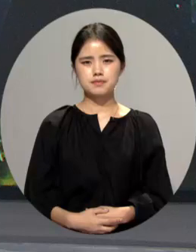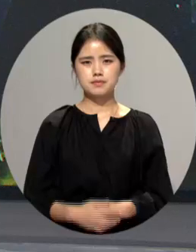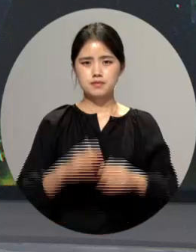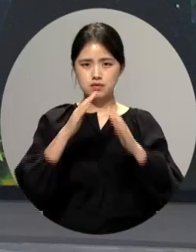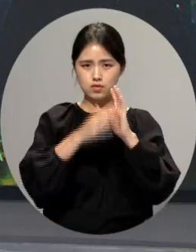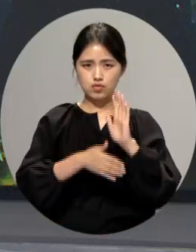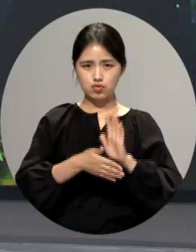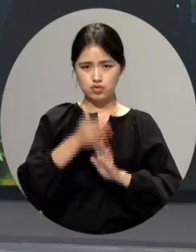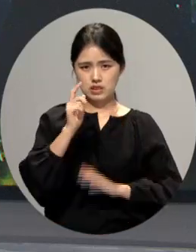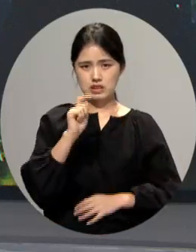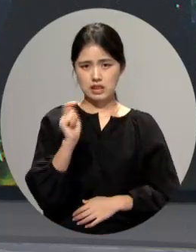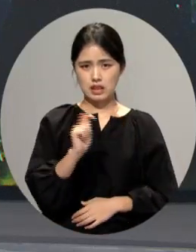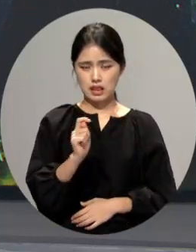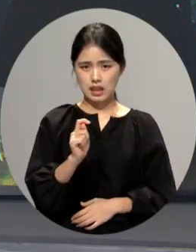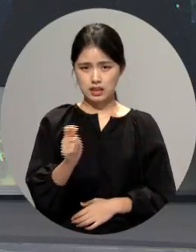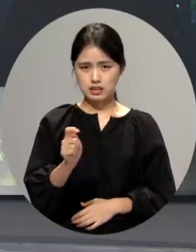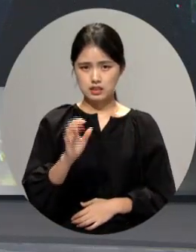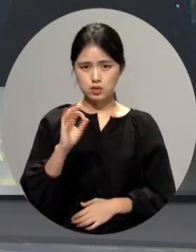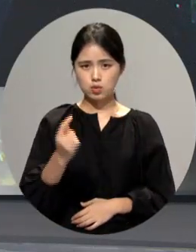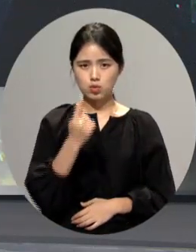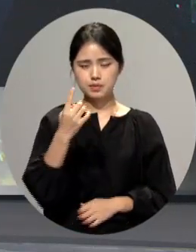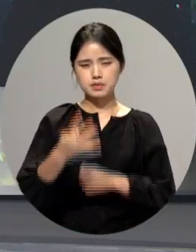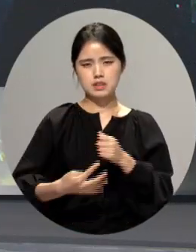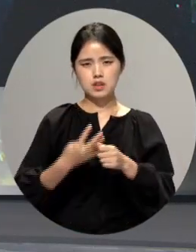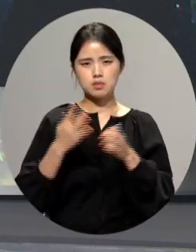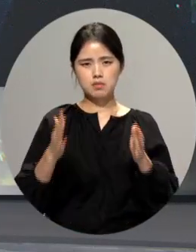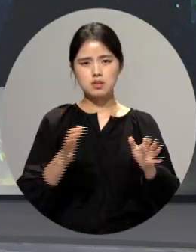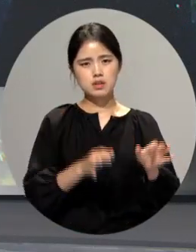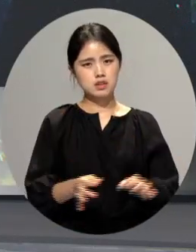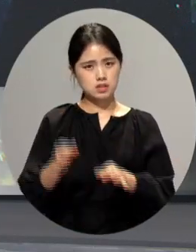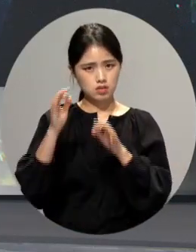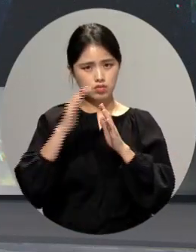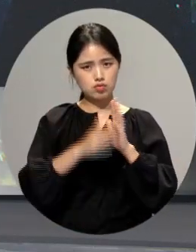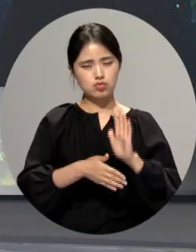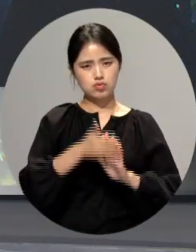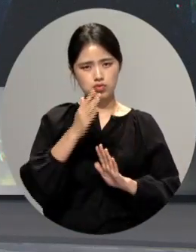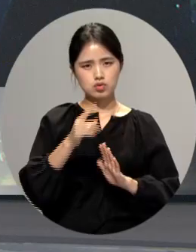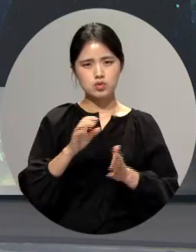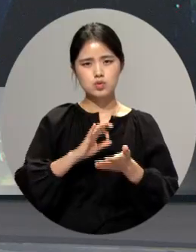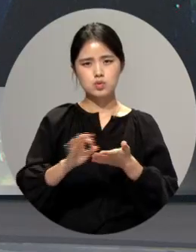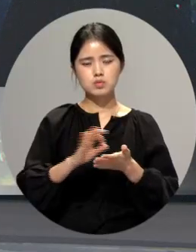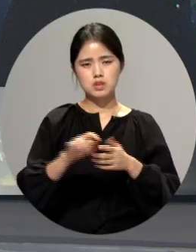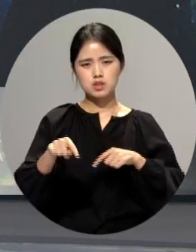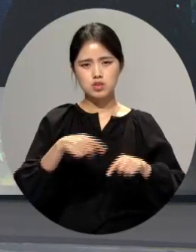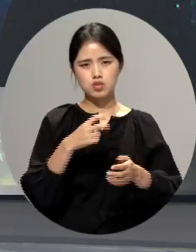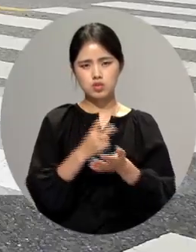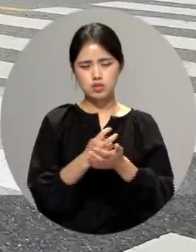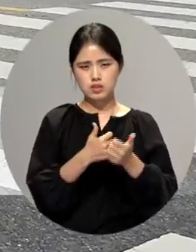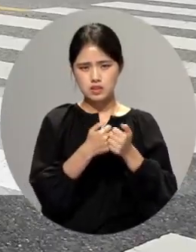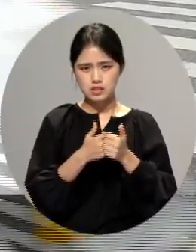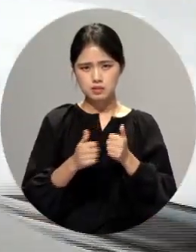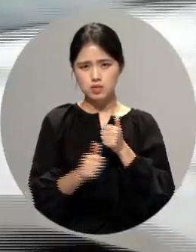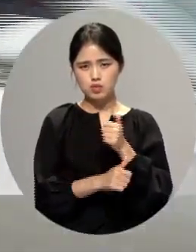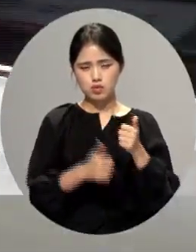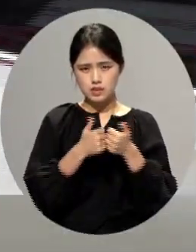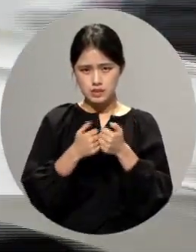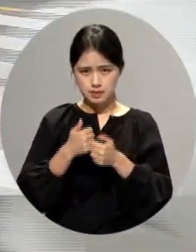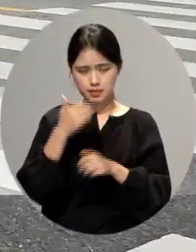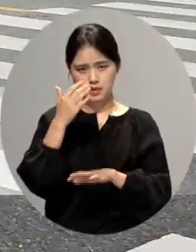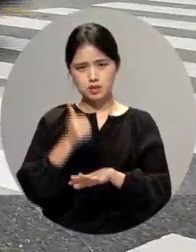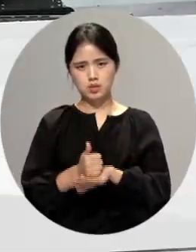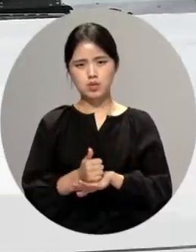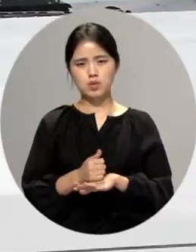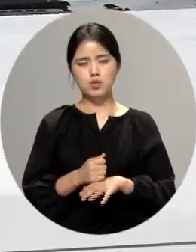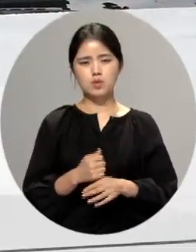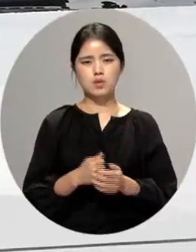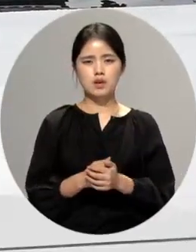전주 시내 택시 요금이 4년여 만에 인상됩니다 전주시는 전북 소비자 정책심의위 심의결과를 토대로